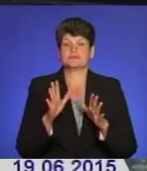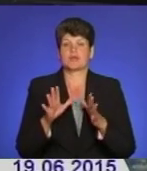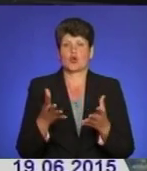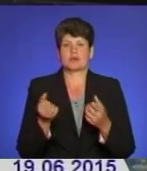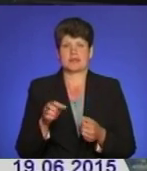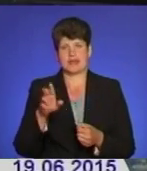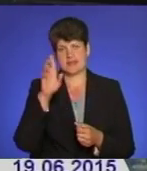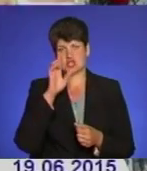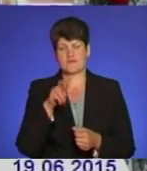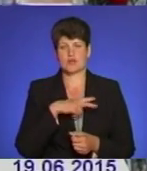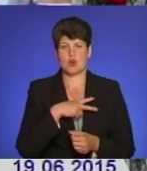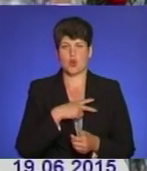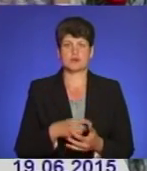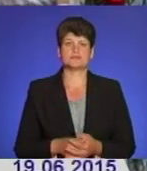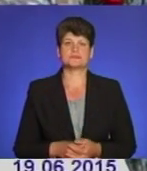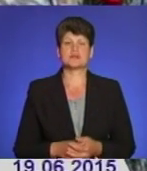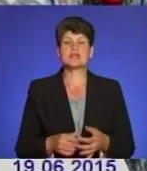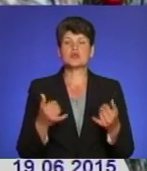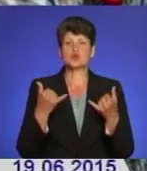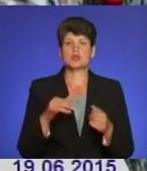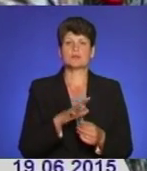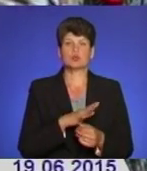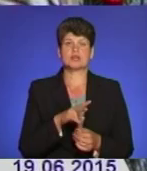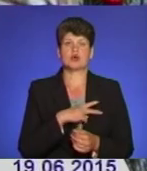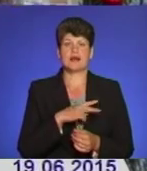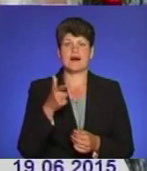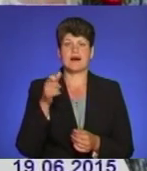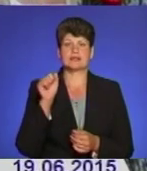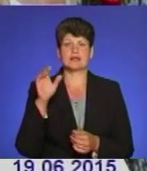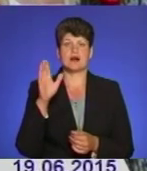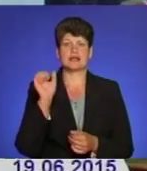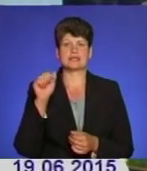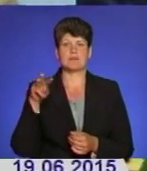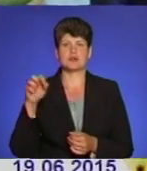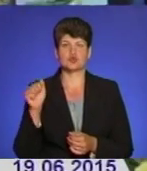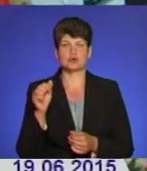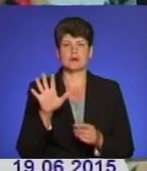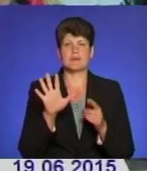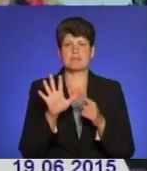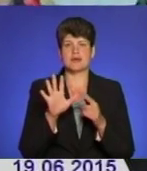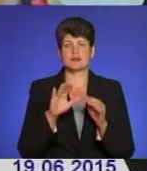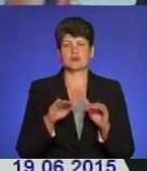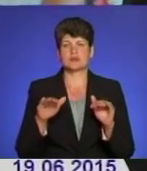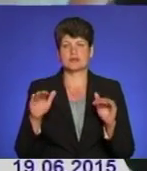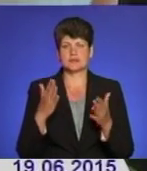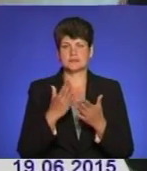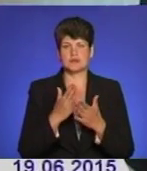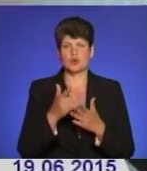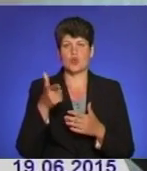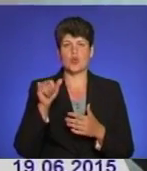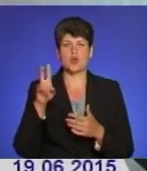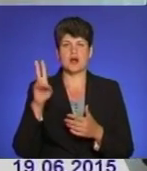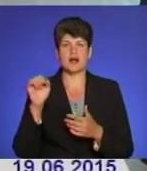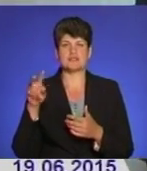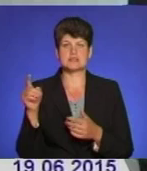державної нагороди. Сьогодні були нагороджені Ганна Атаманчук, мати п'яти дітей, жителька села Гукалівці